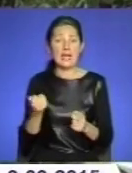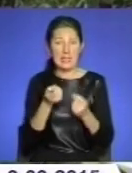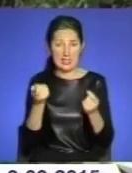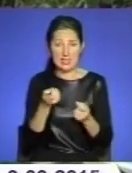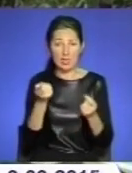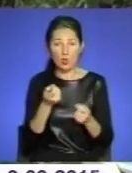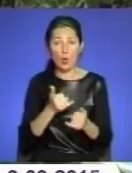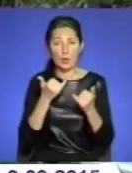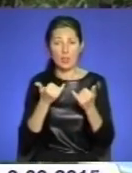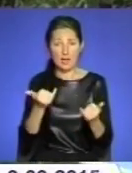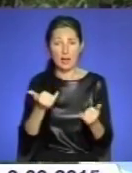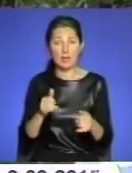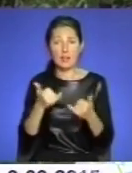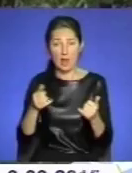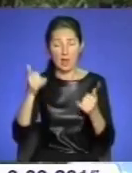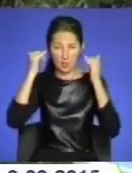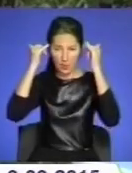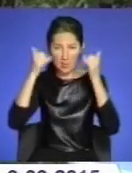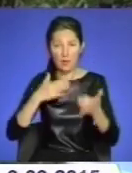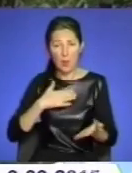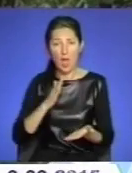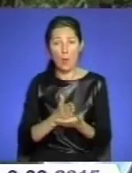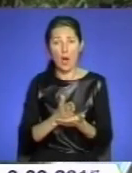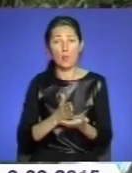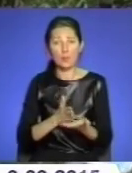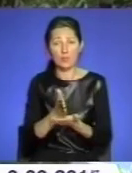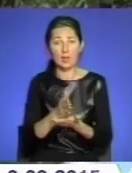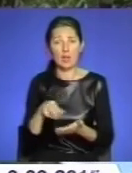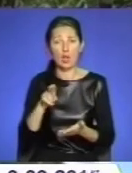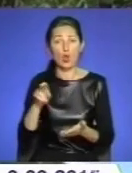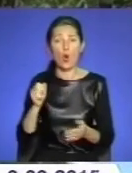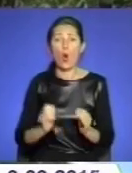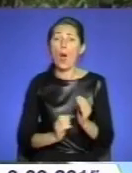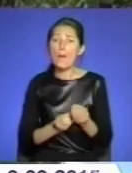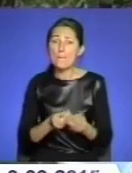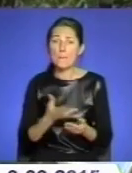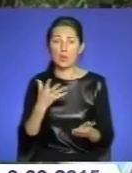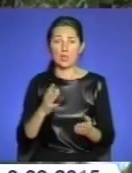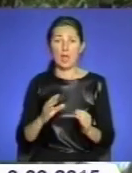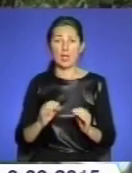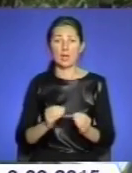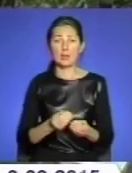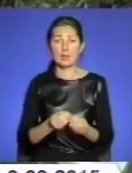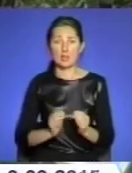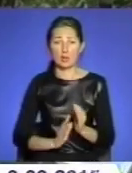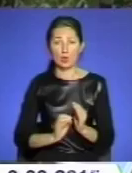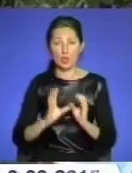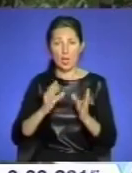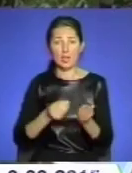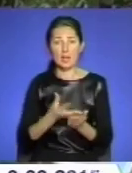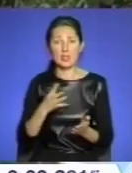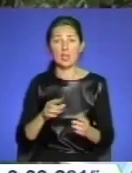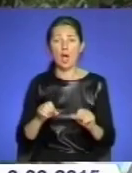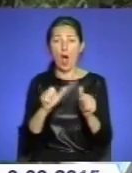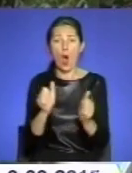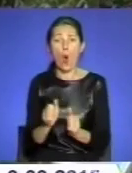тваринництва. Ми маємо тенденцію до зростання цін на овочі, на продукцію